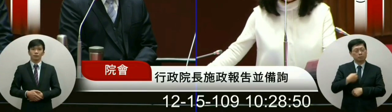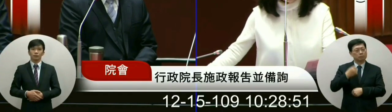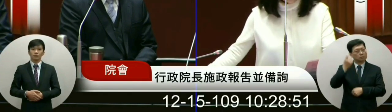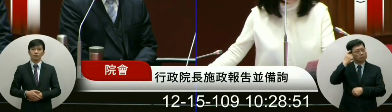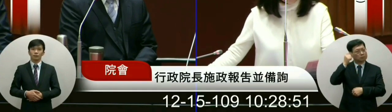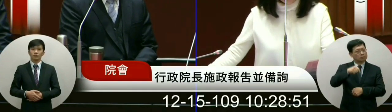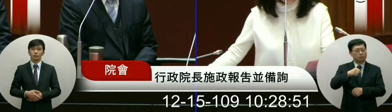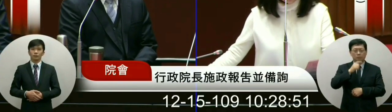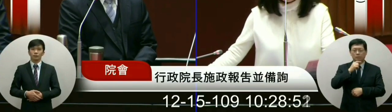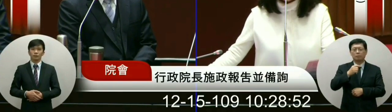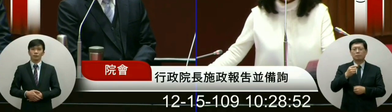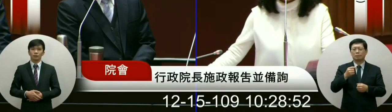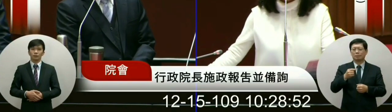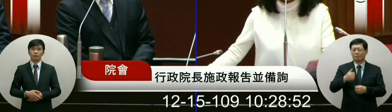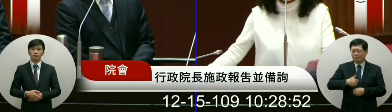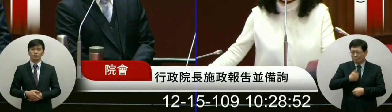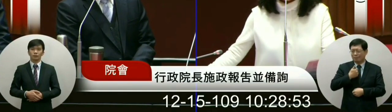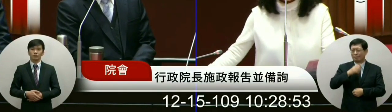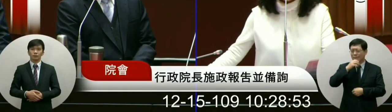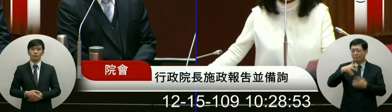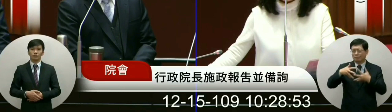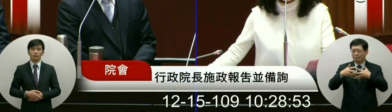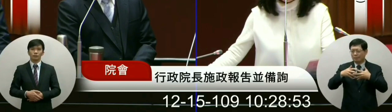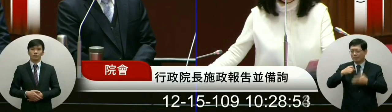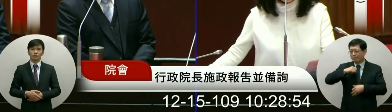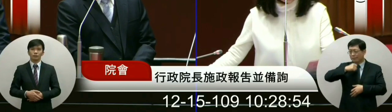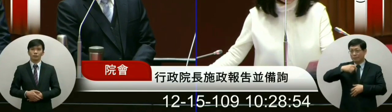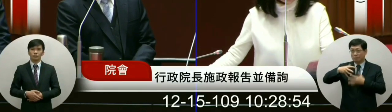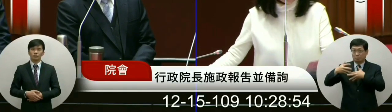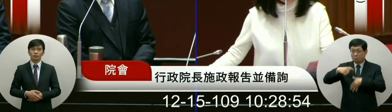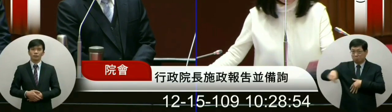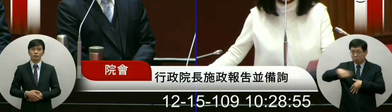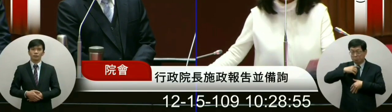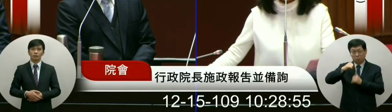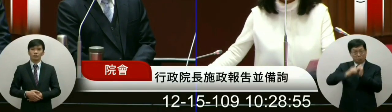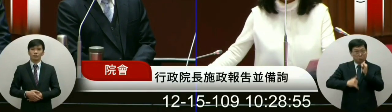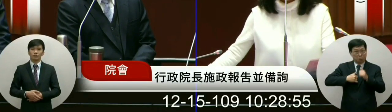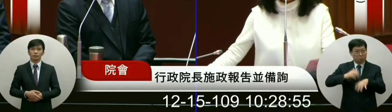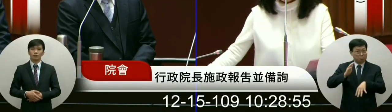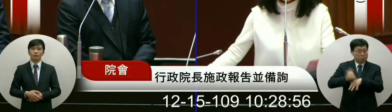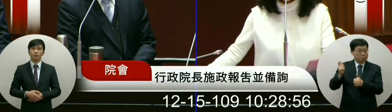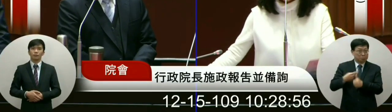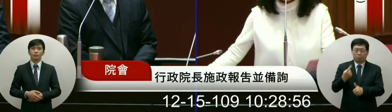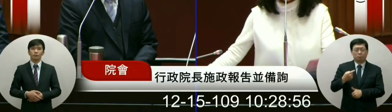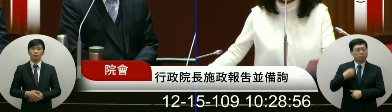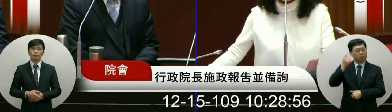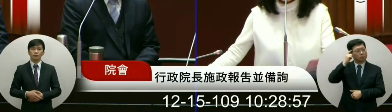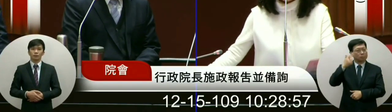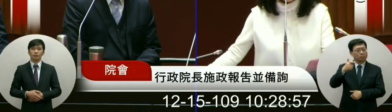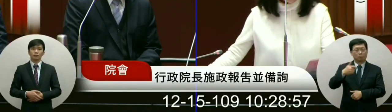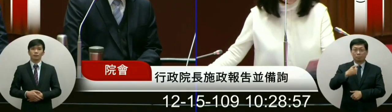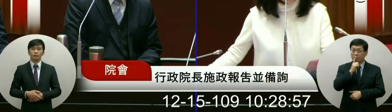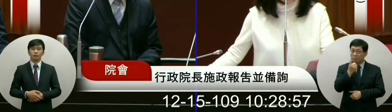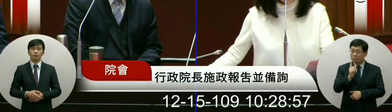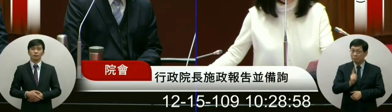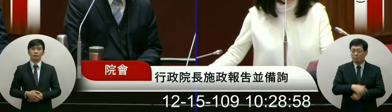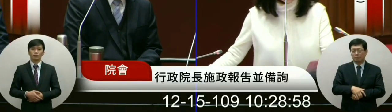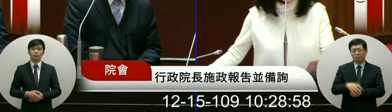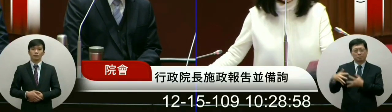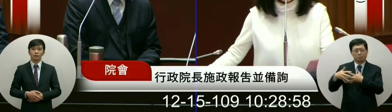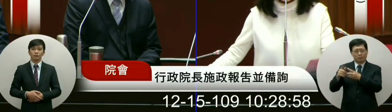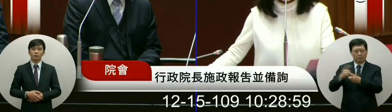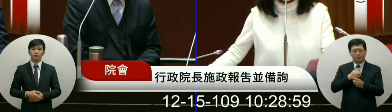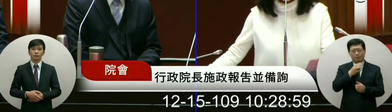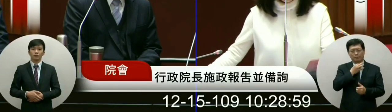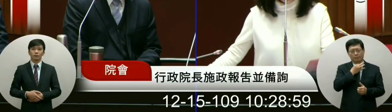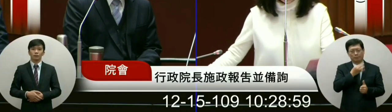认为根本没有所谓的台美关系史上最佳，而我认为只有美国